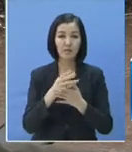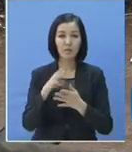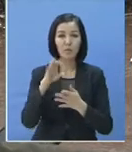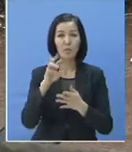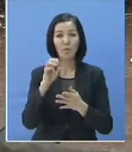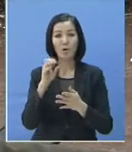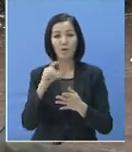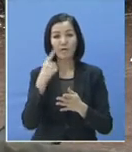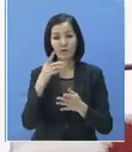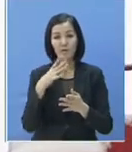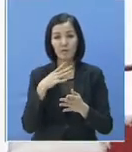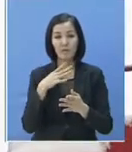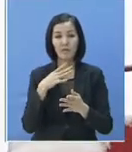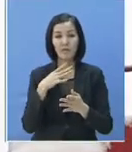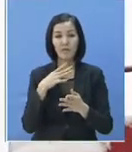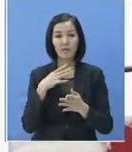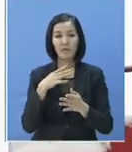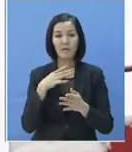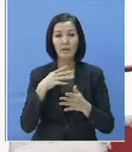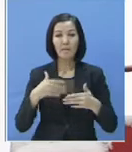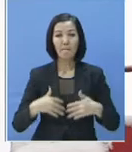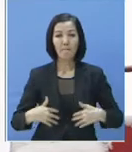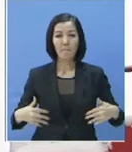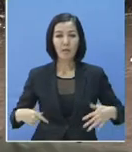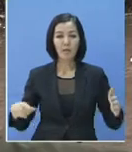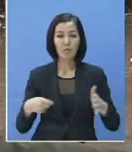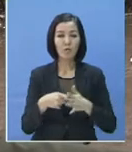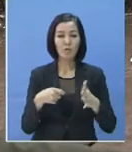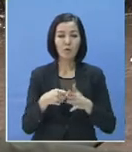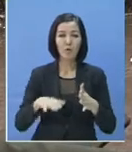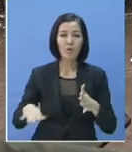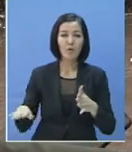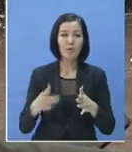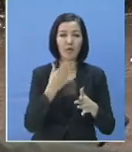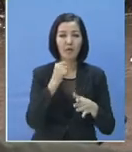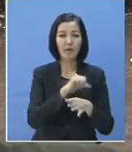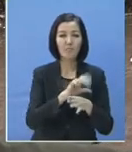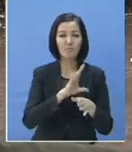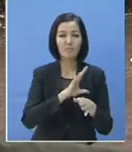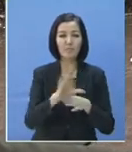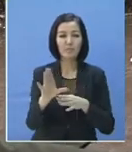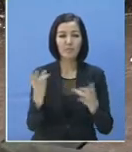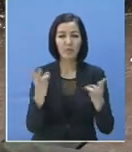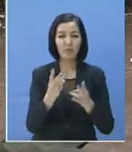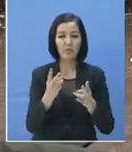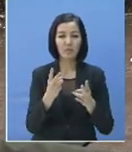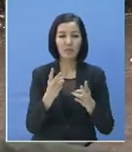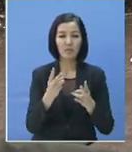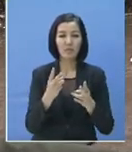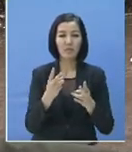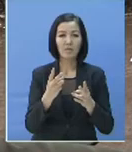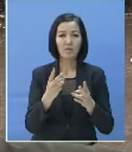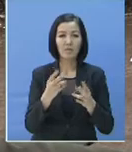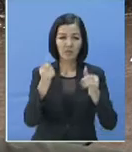үкімет басшысы да соны айтып отыр. Малды бордақылау алаңдарды жасап, экспортқа мал жіберу, особенно